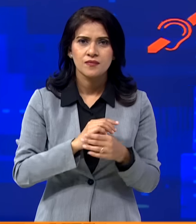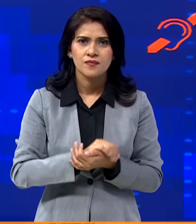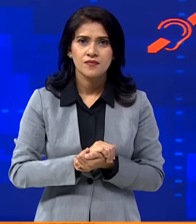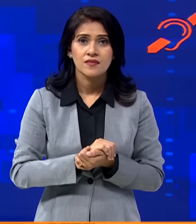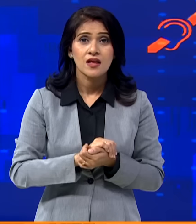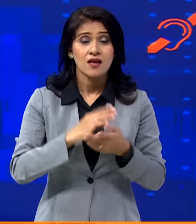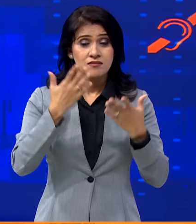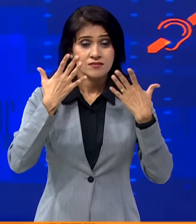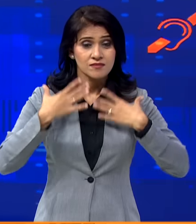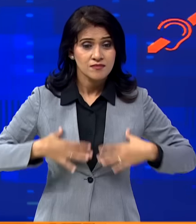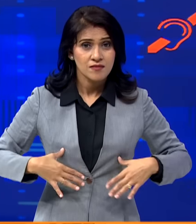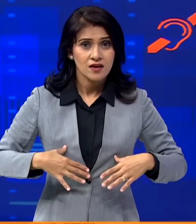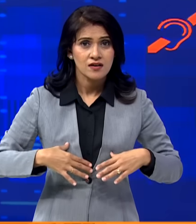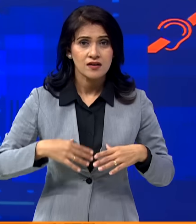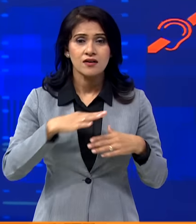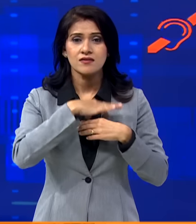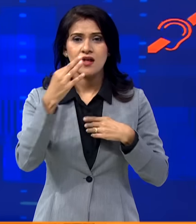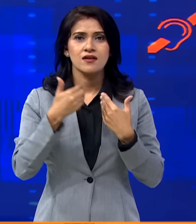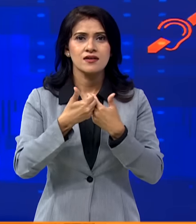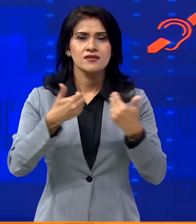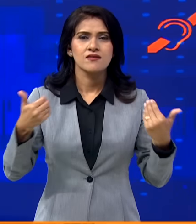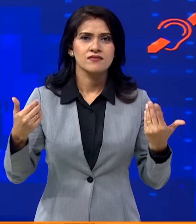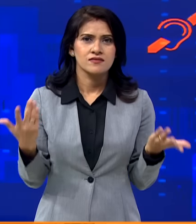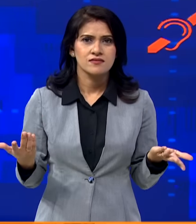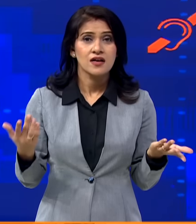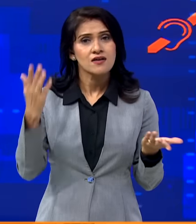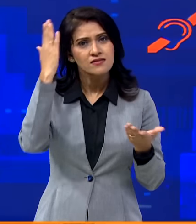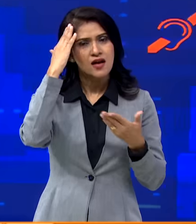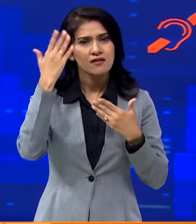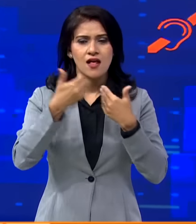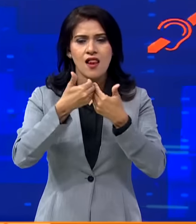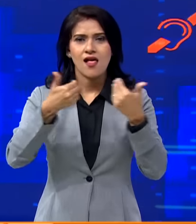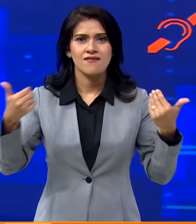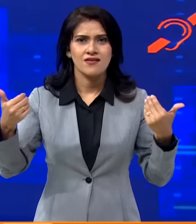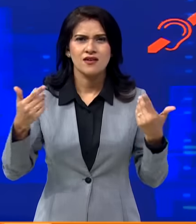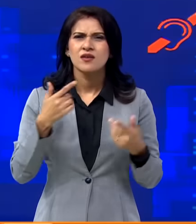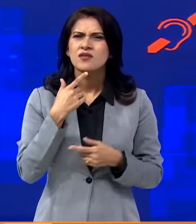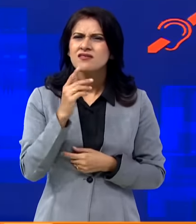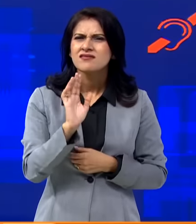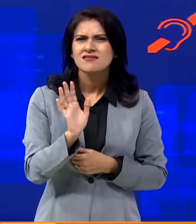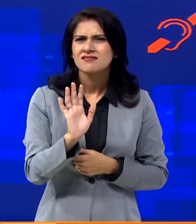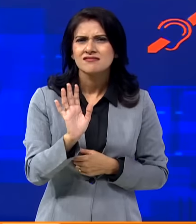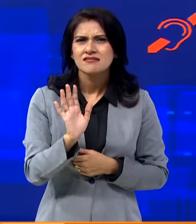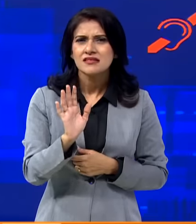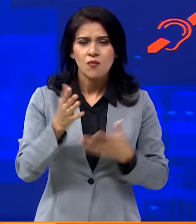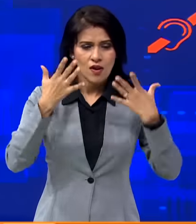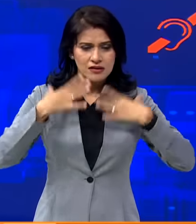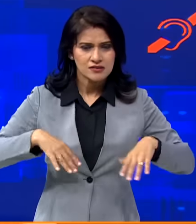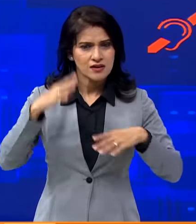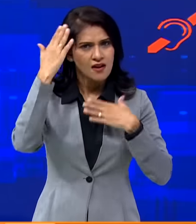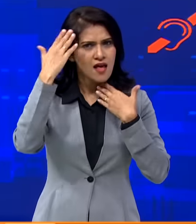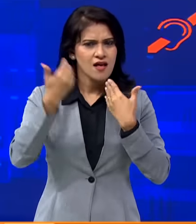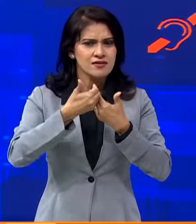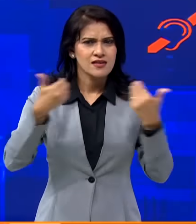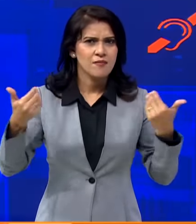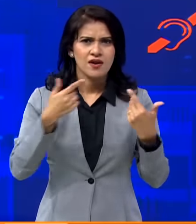जुदा तो इस पर आपका क्या कहना है बेटा पहले तो मेरी किसी सभा में सर तन से जुदा का नारा नहीं लग